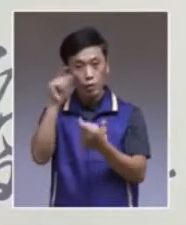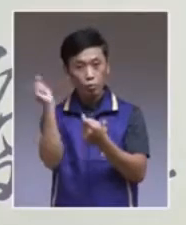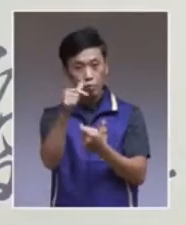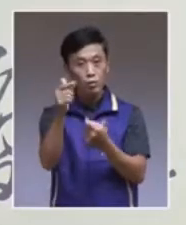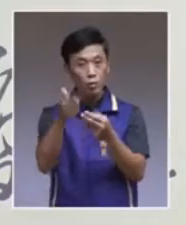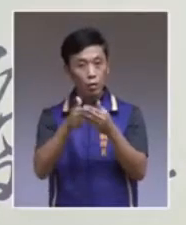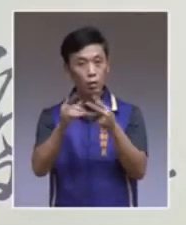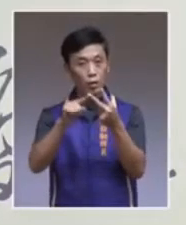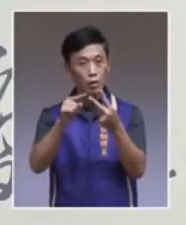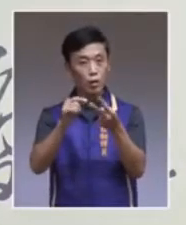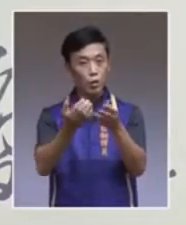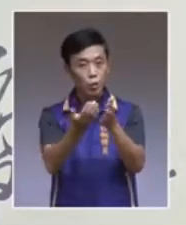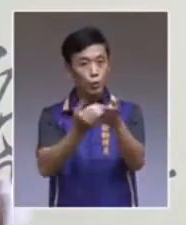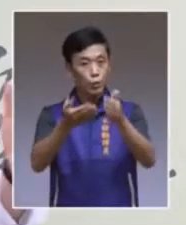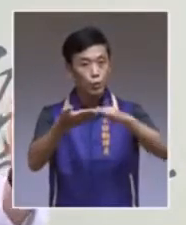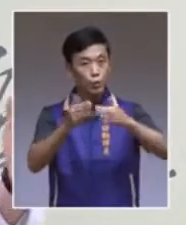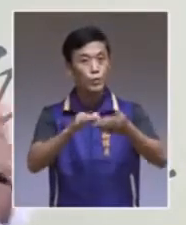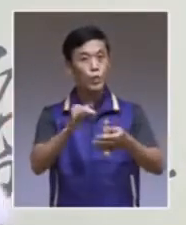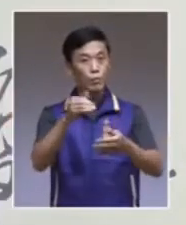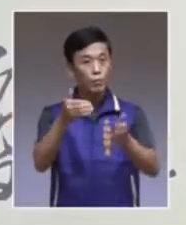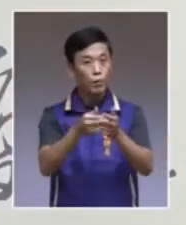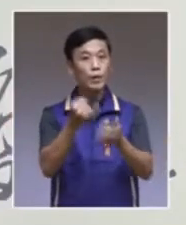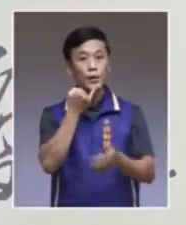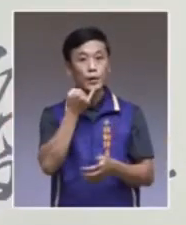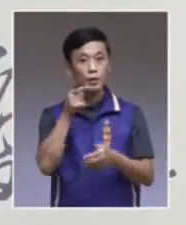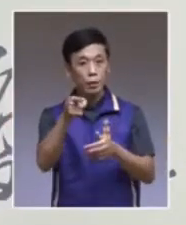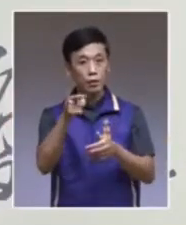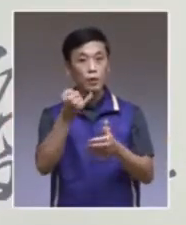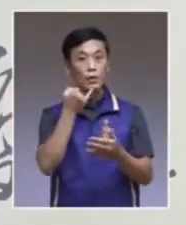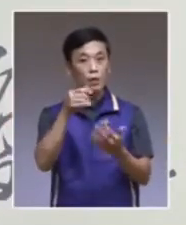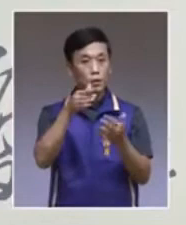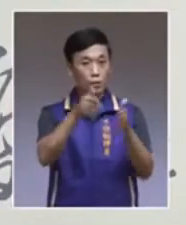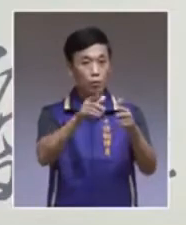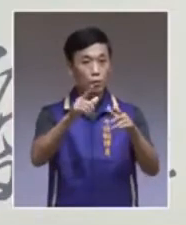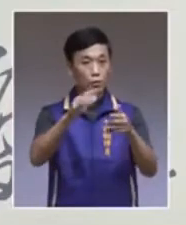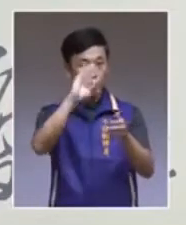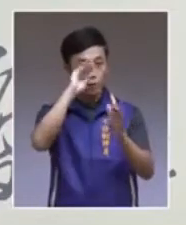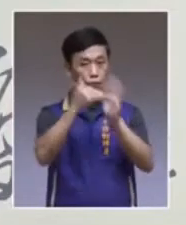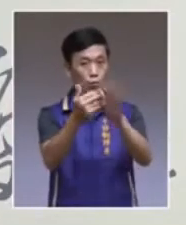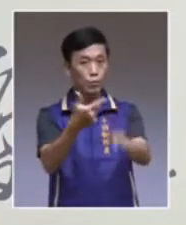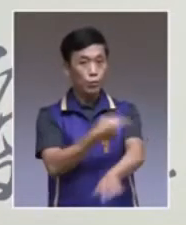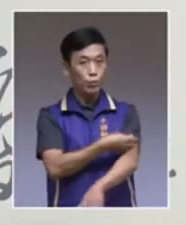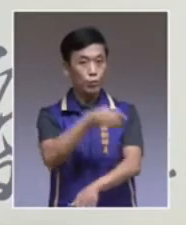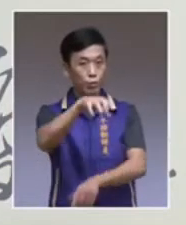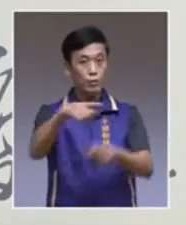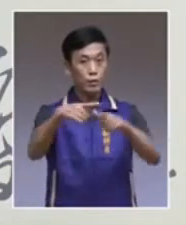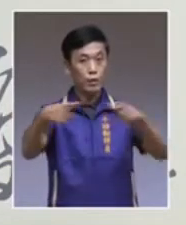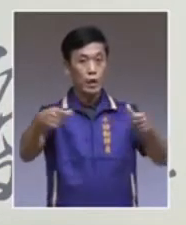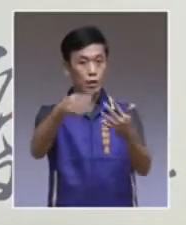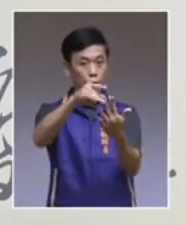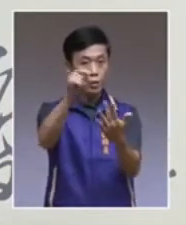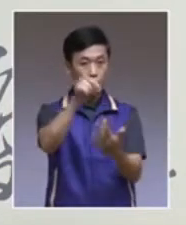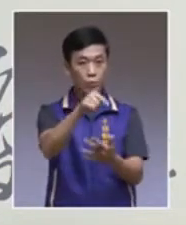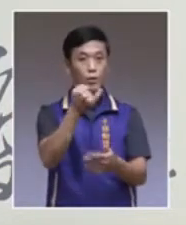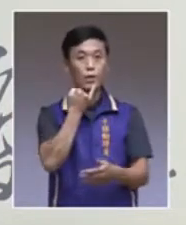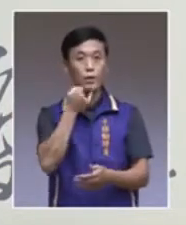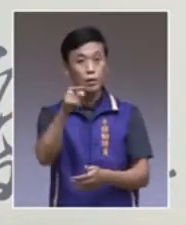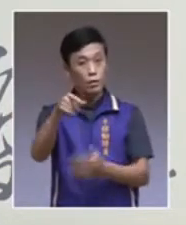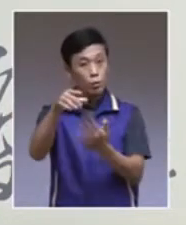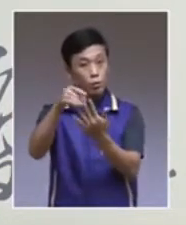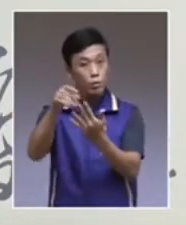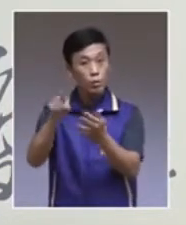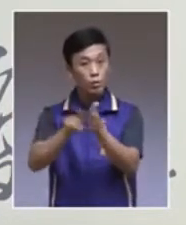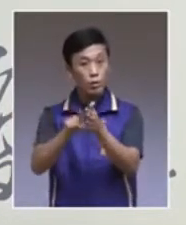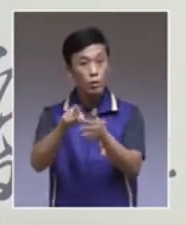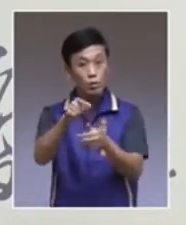预约到，而且速度最快，那你可以选择这些大型的接种站啊。那你可能在选择的部分，你要注意到说那个